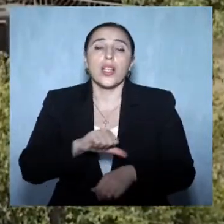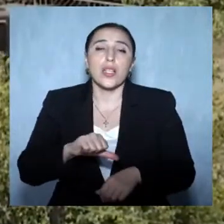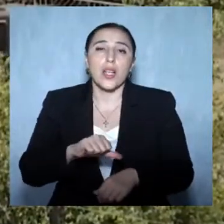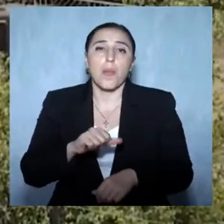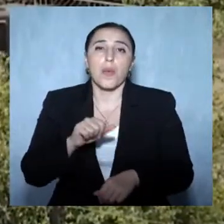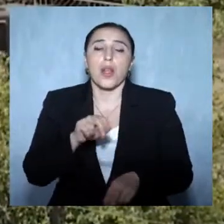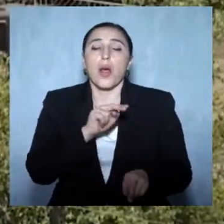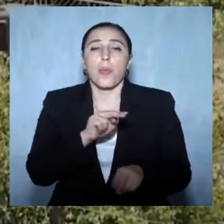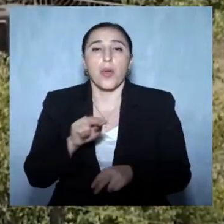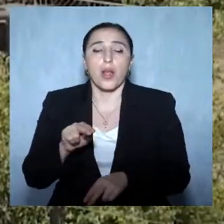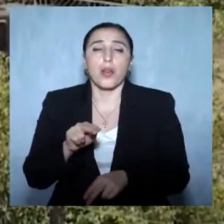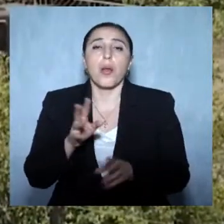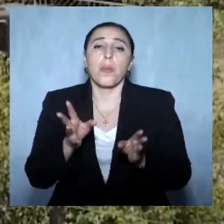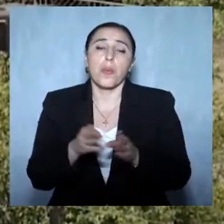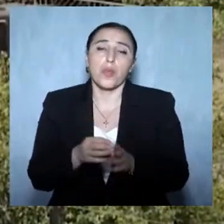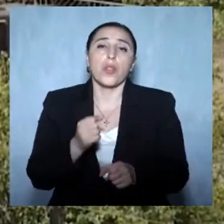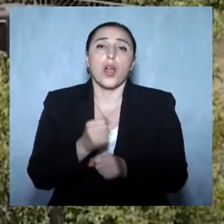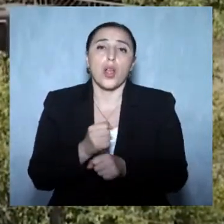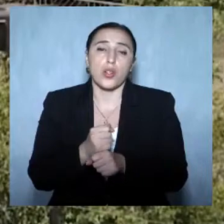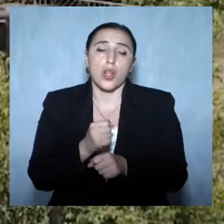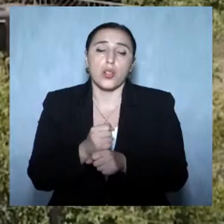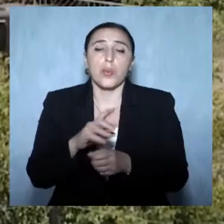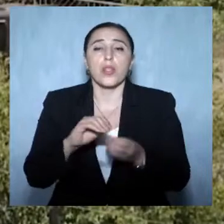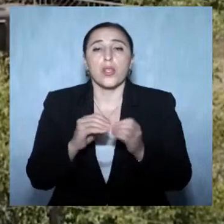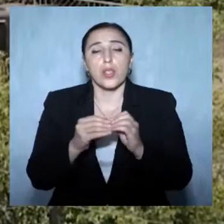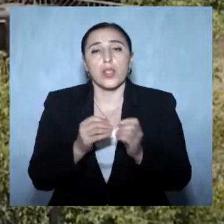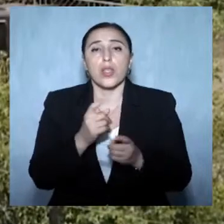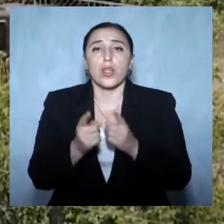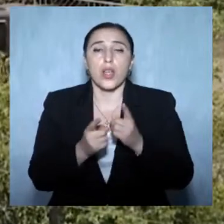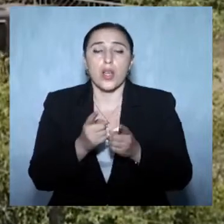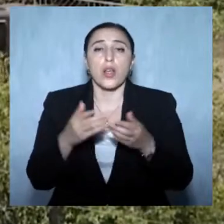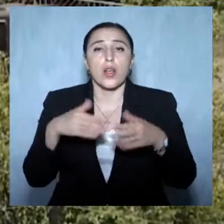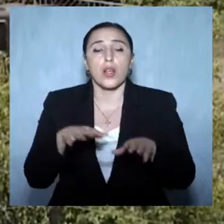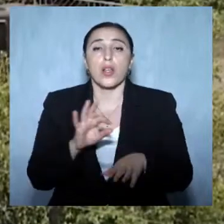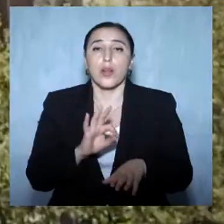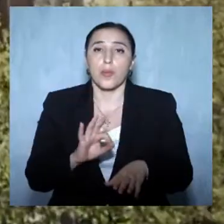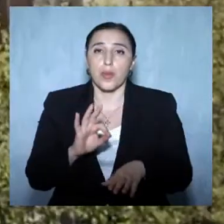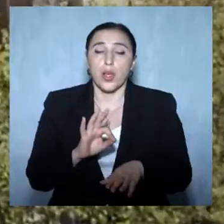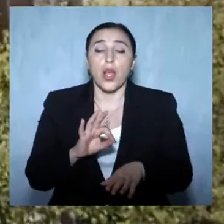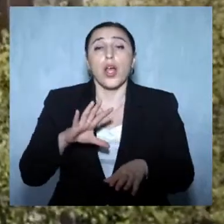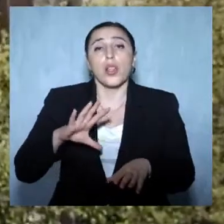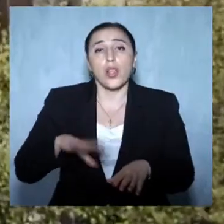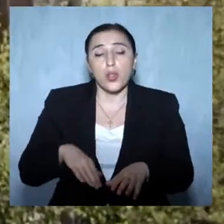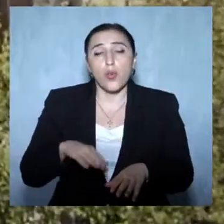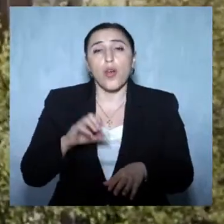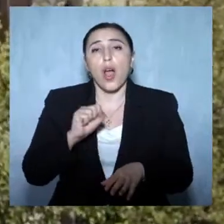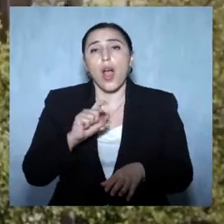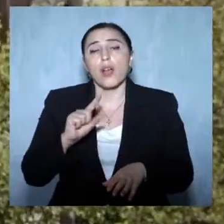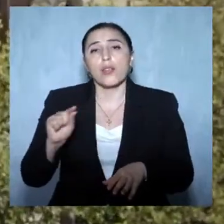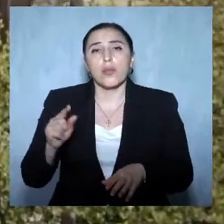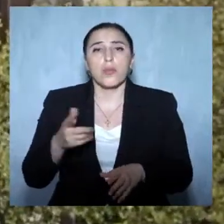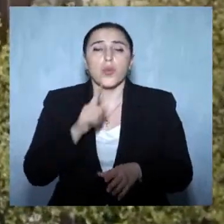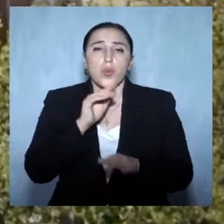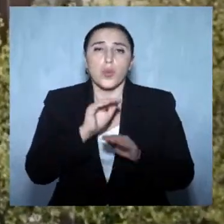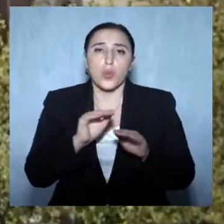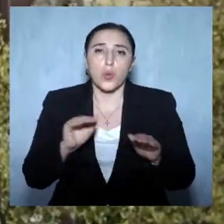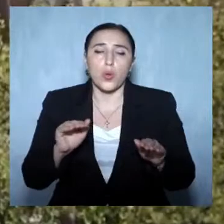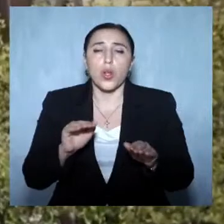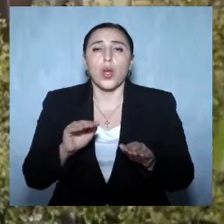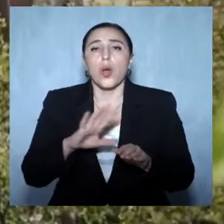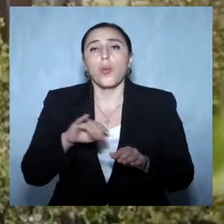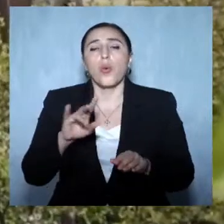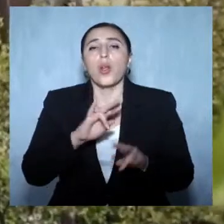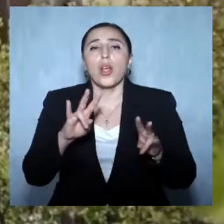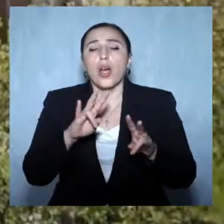համատեղ աշխատանքներ են իրականացնում առաջացած իրավիճակը կարգավորելու ուղությամբ, դրանից հետո ահացն լրեց մյուս գերատեսչությունները